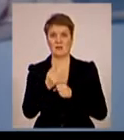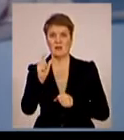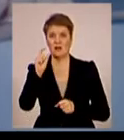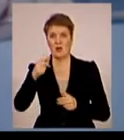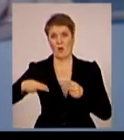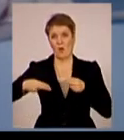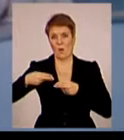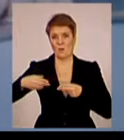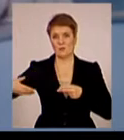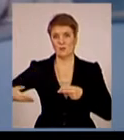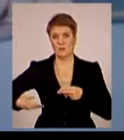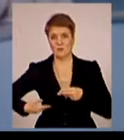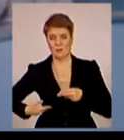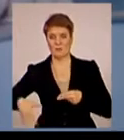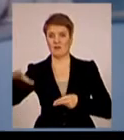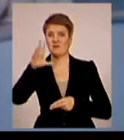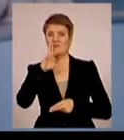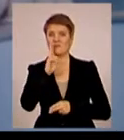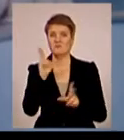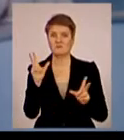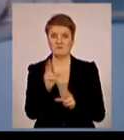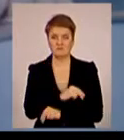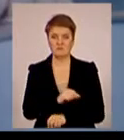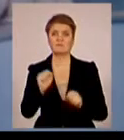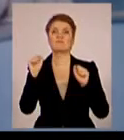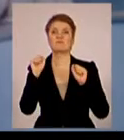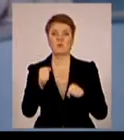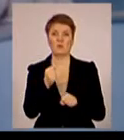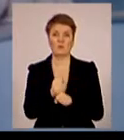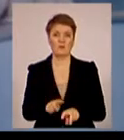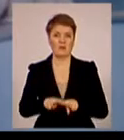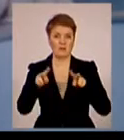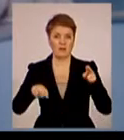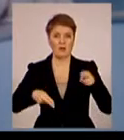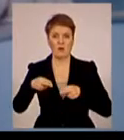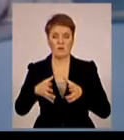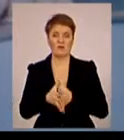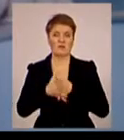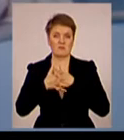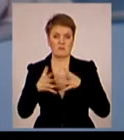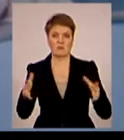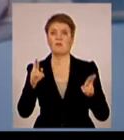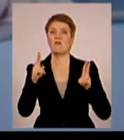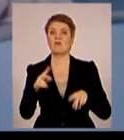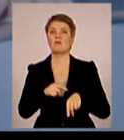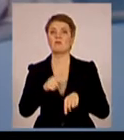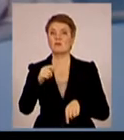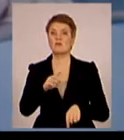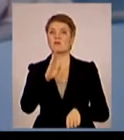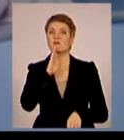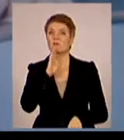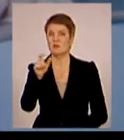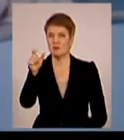ребрами. Медики переконують, все пройшло успішно і тепер вони зможуть робити таких операцій дедалі більше. Як почувається сама